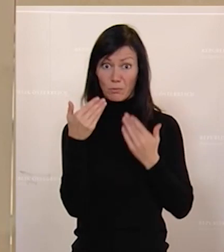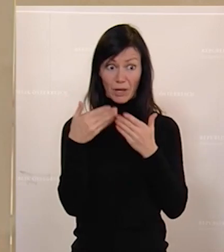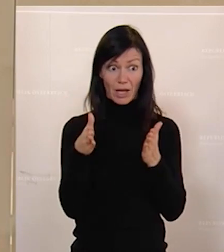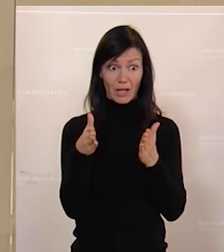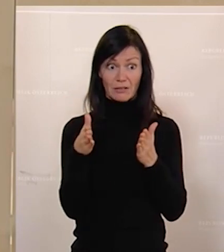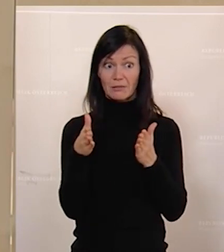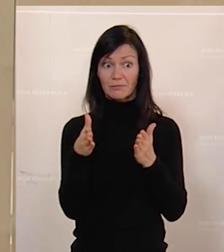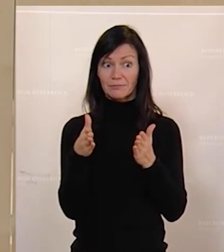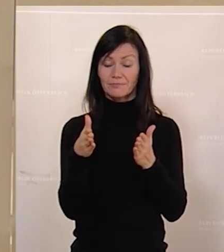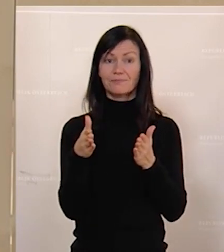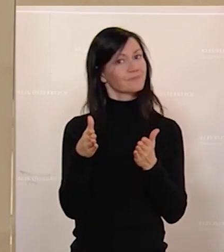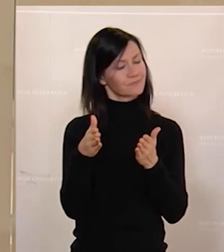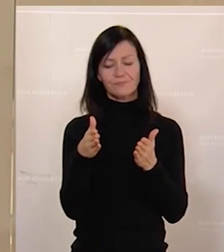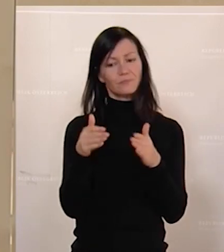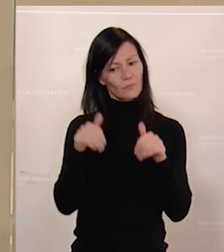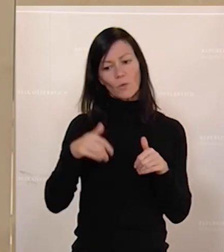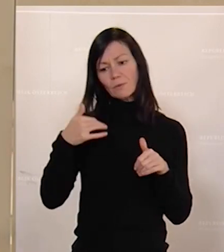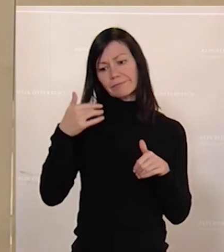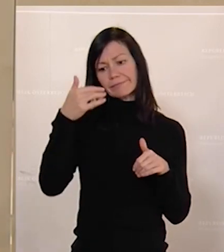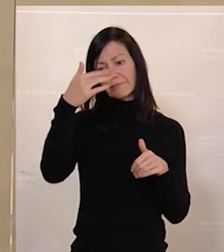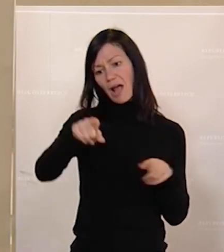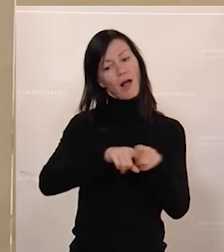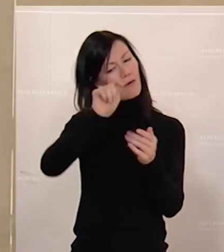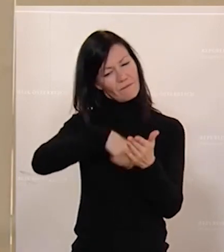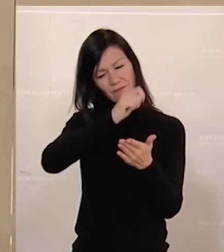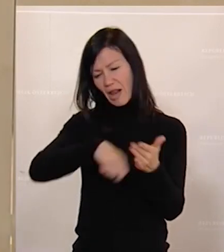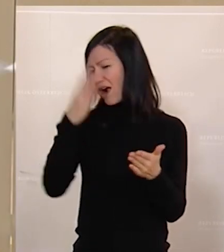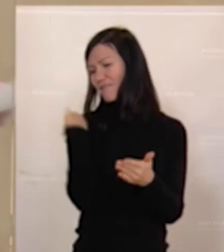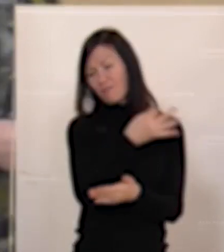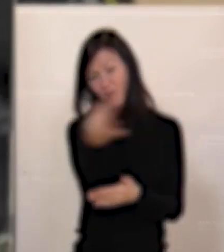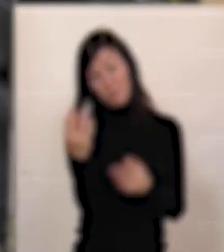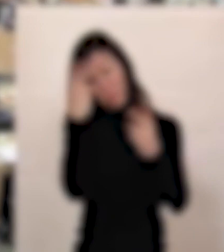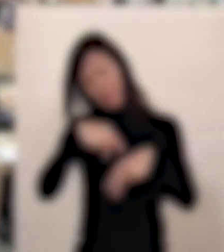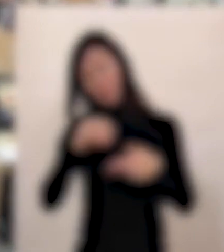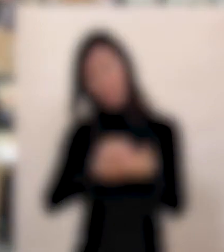ich es für notwendig, dass man mittelfristig den Wähler und die Wählerin auch wieder befragt. Danke sehr.